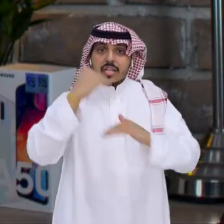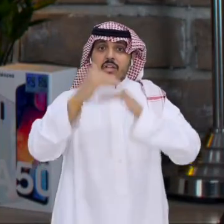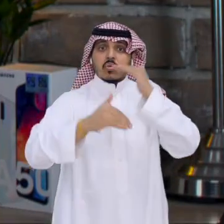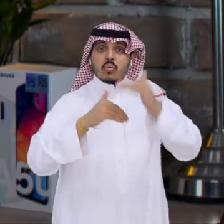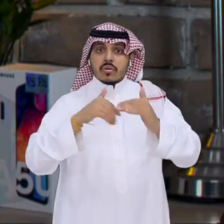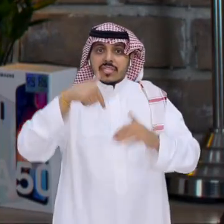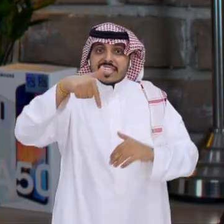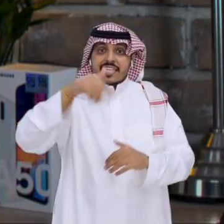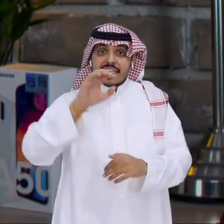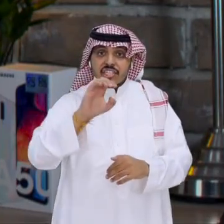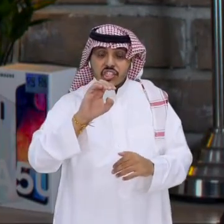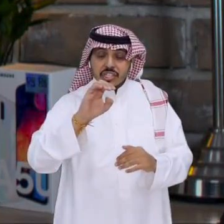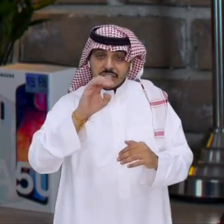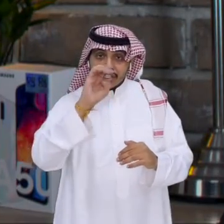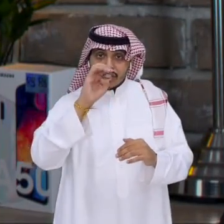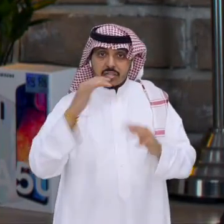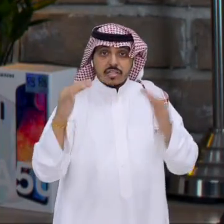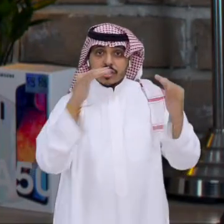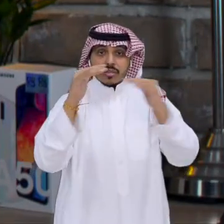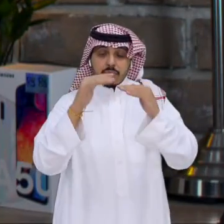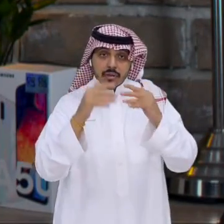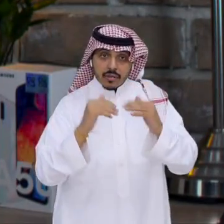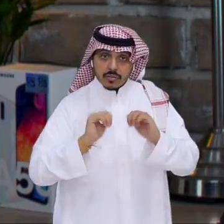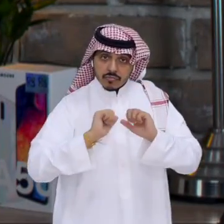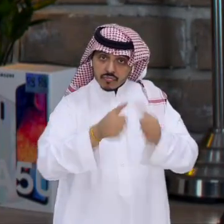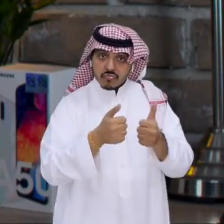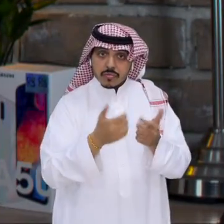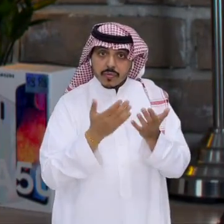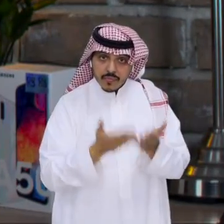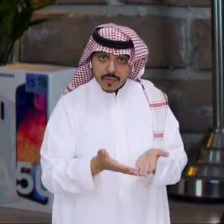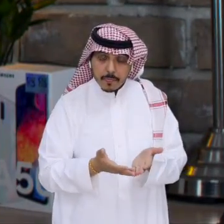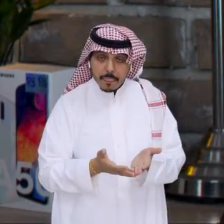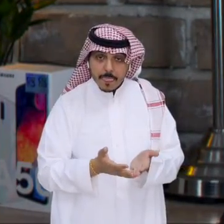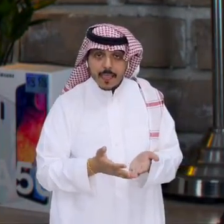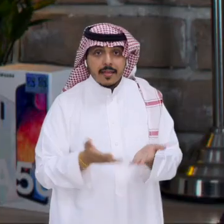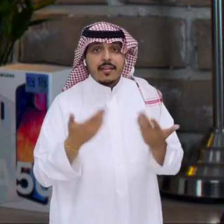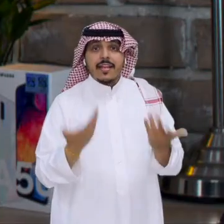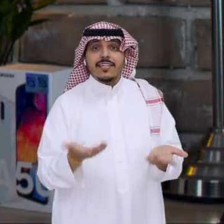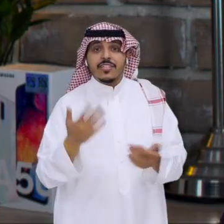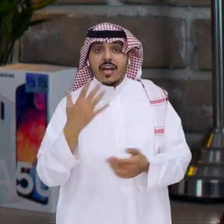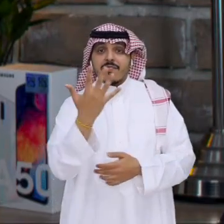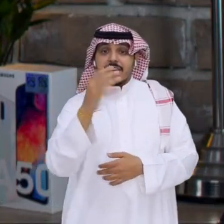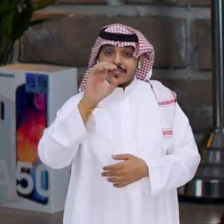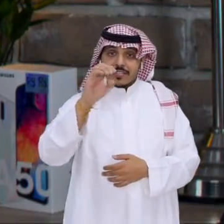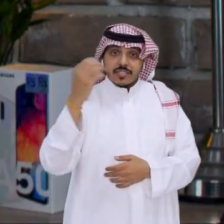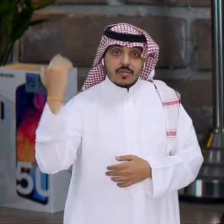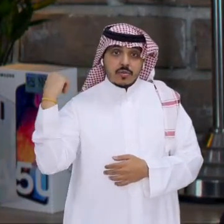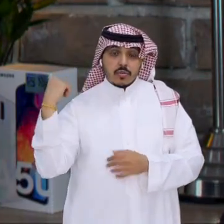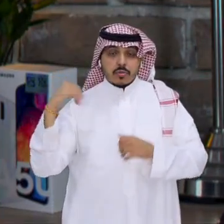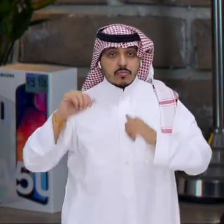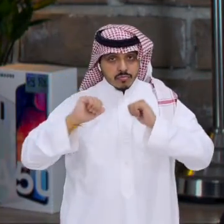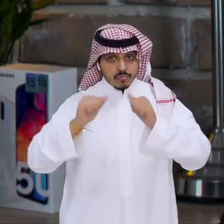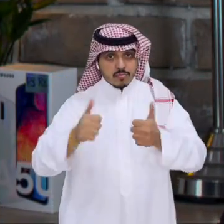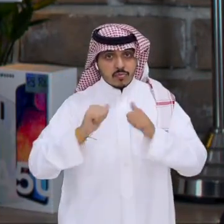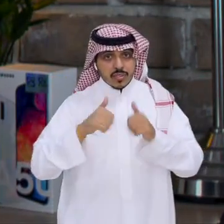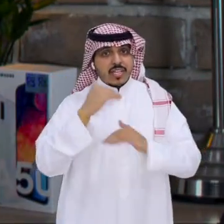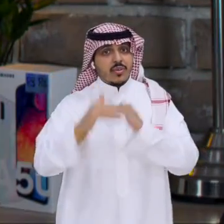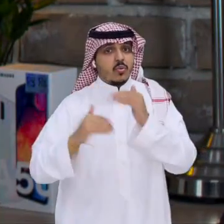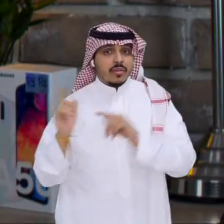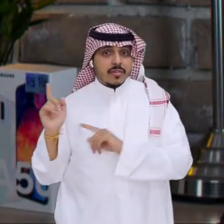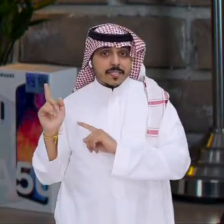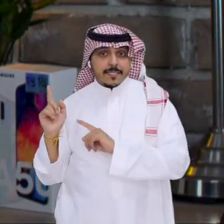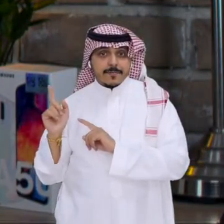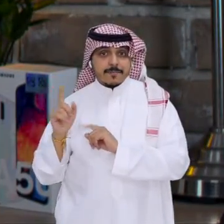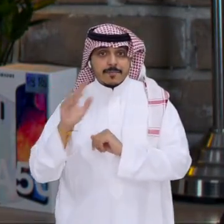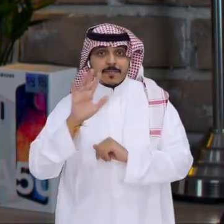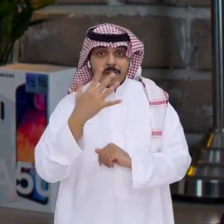نقول تنافسي أكثر من أي حاجة بين نفس صناع الـ 5G اللي قاعدين يطيروا ويسووا وينفذوا،